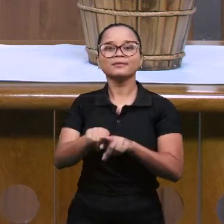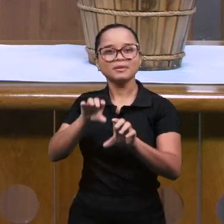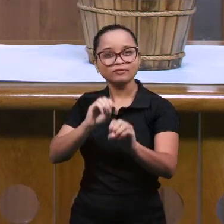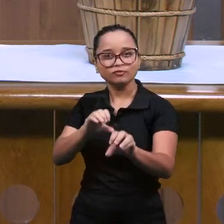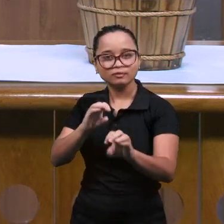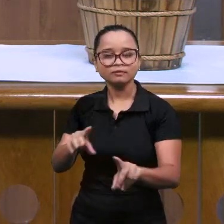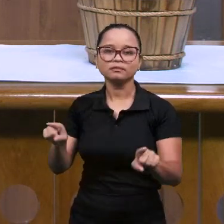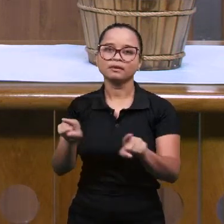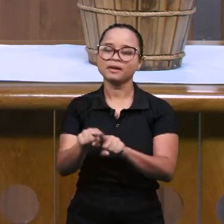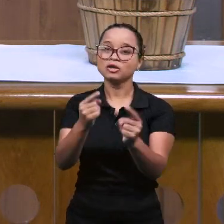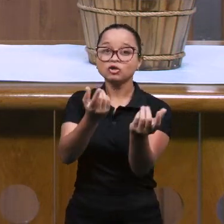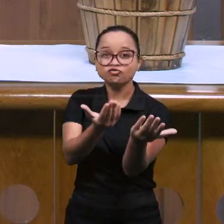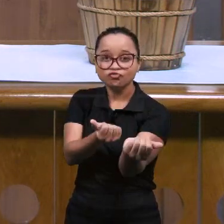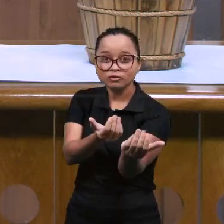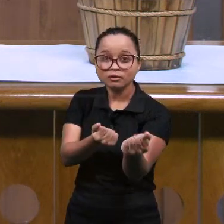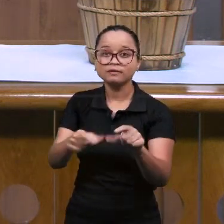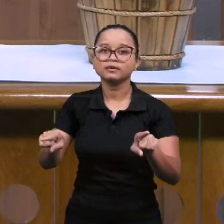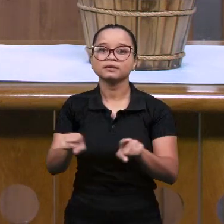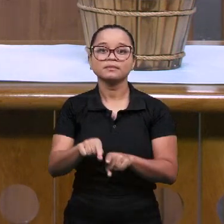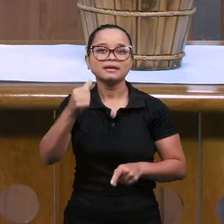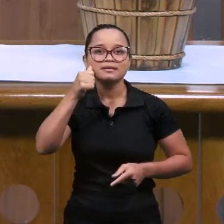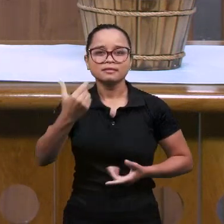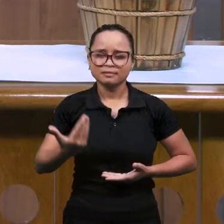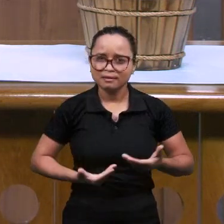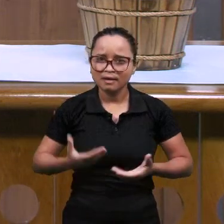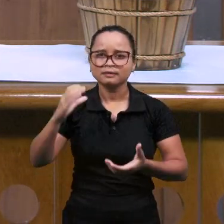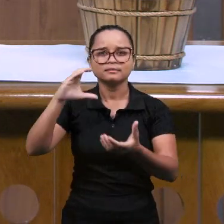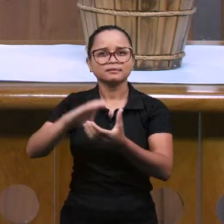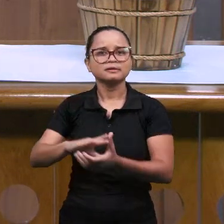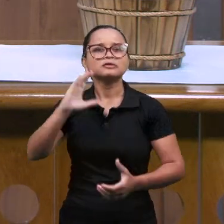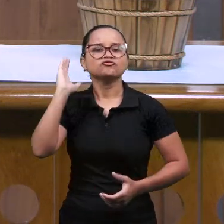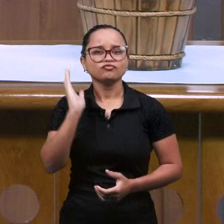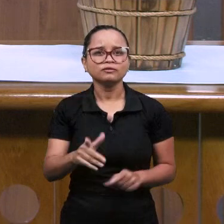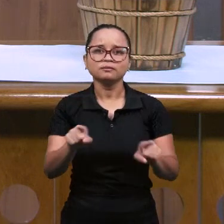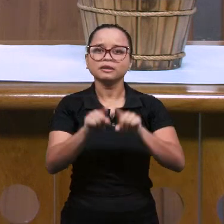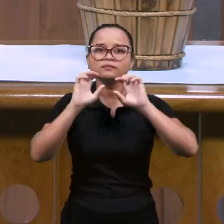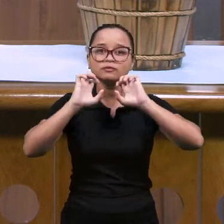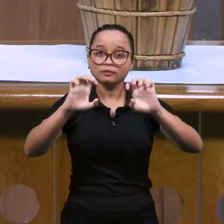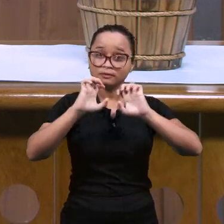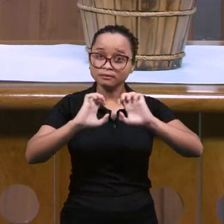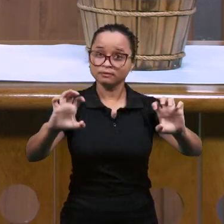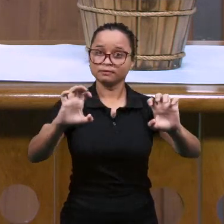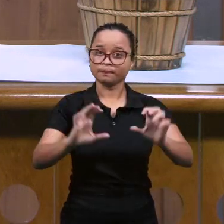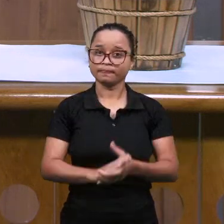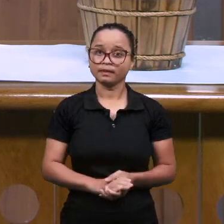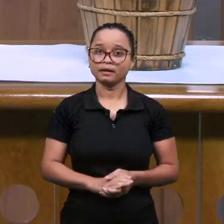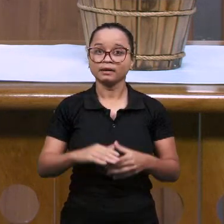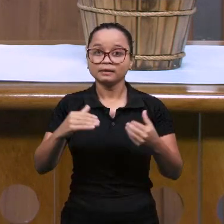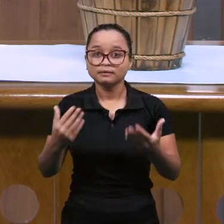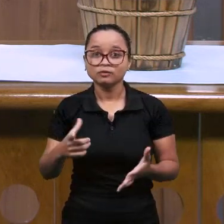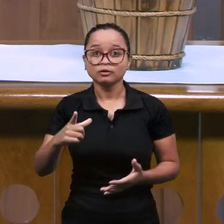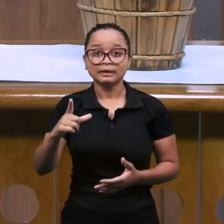dames. Et nous sommes en train de récupérer un grand groupe de personnes qui étaient dehors et